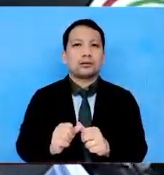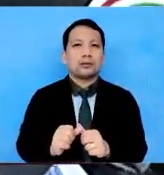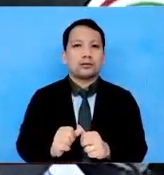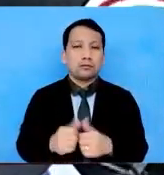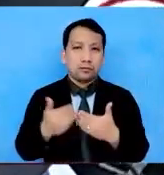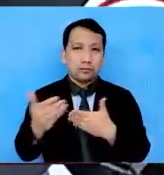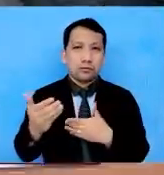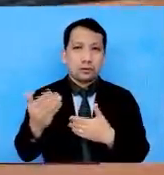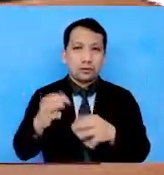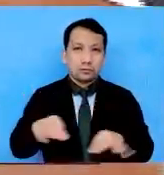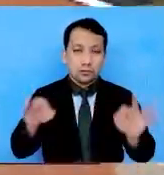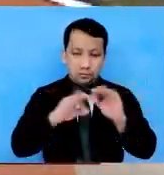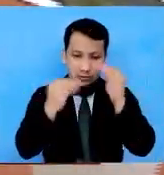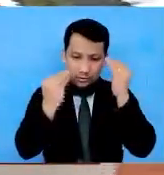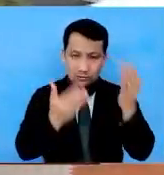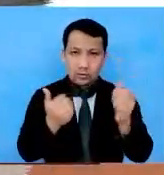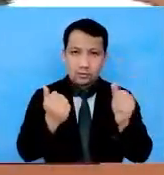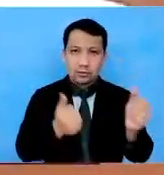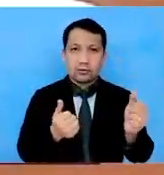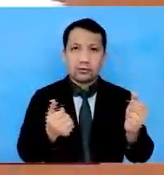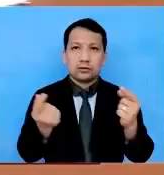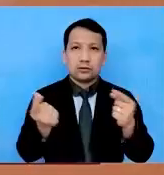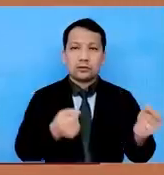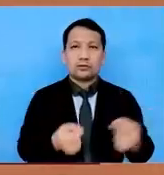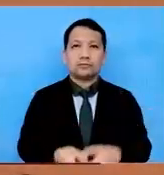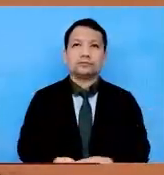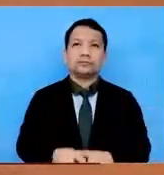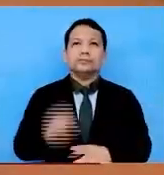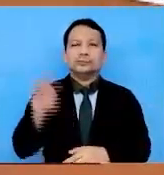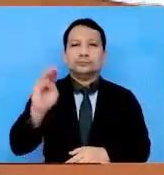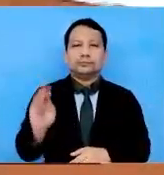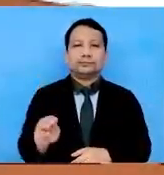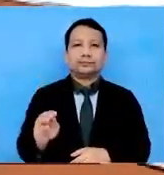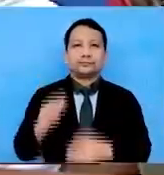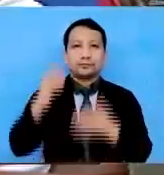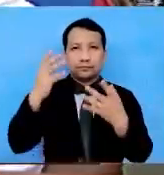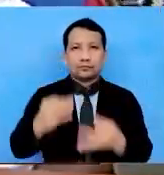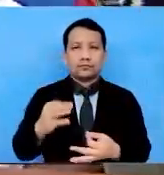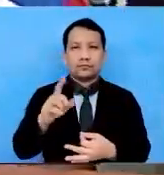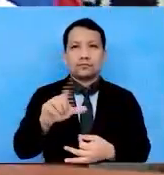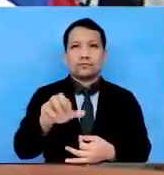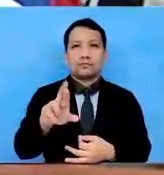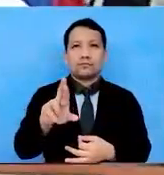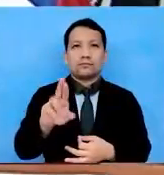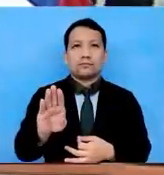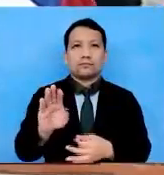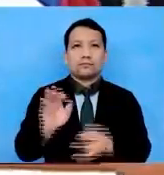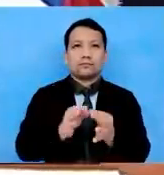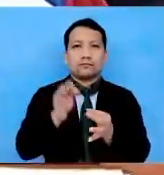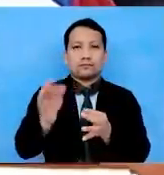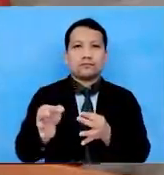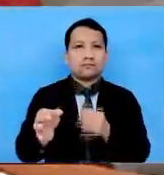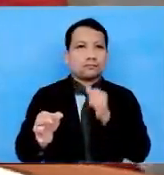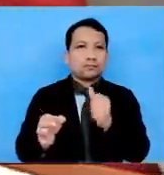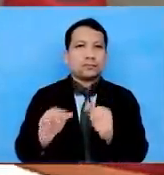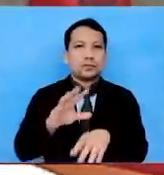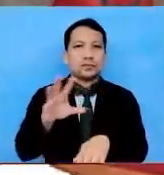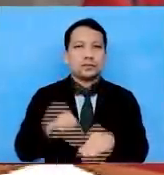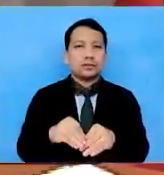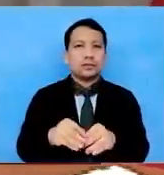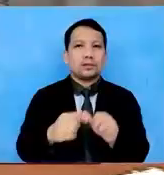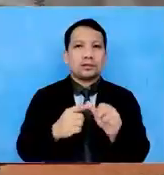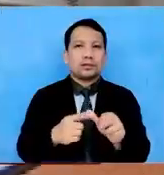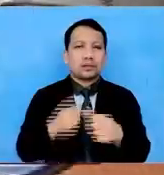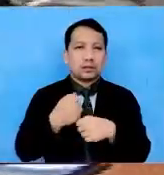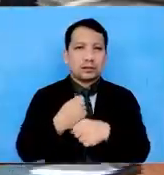what we need. Sa Lunes, nakatakdang magdesisyon ng LTFRB kung i-extend pa o hindi ang deadline sa paggawa